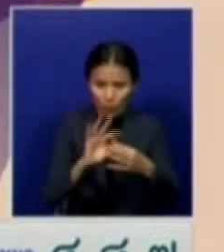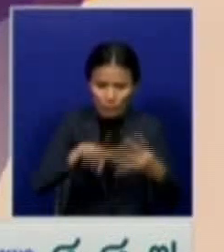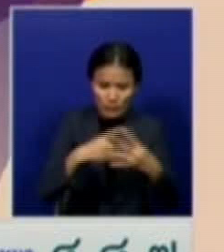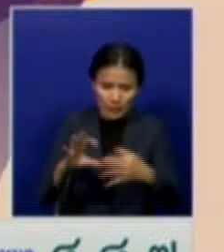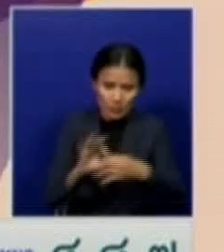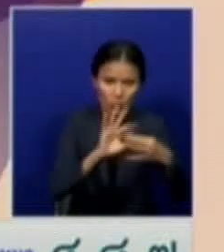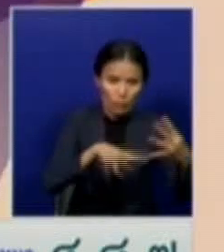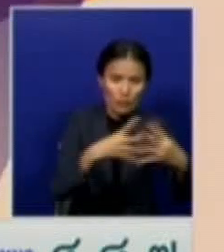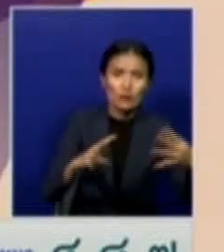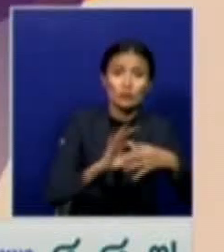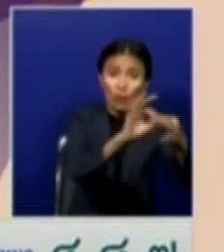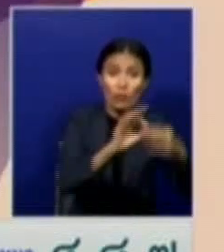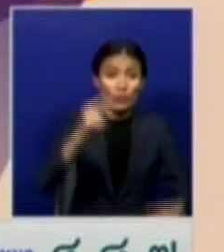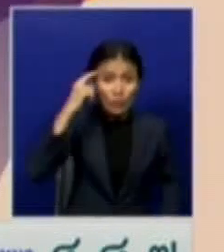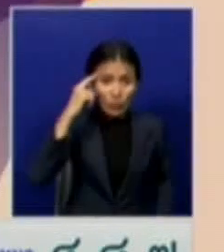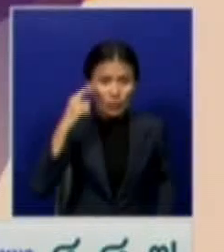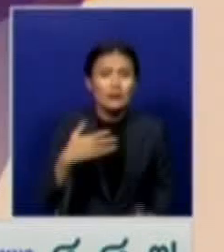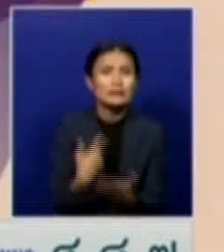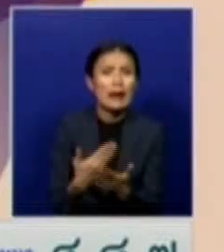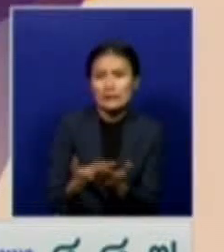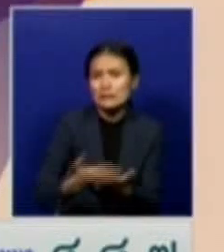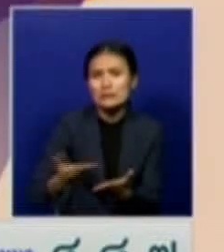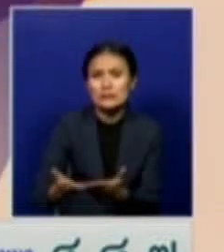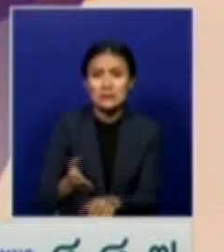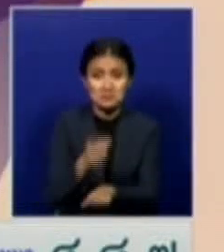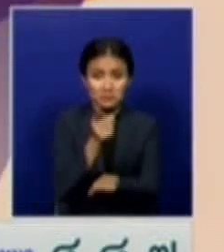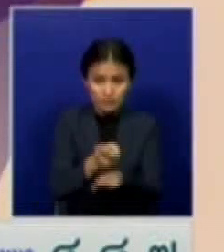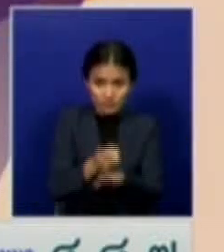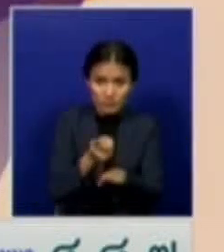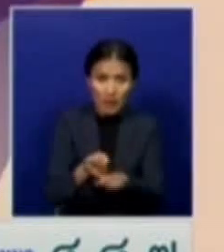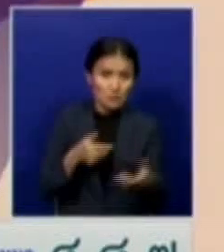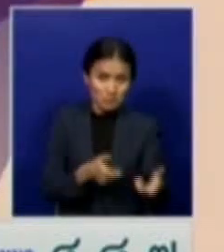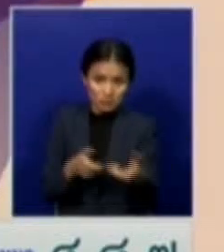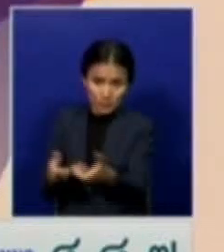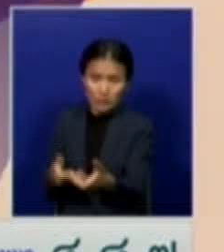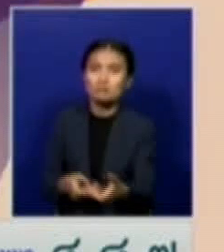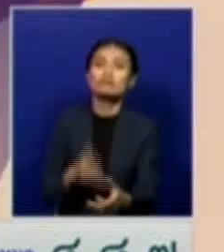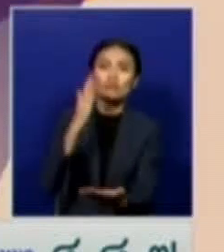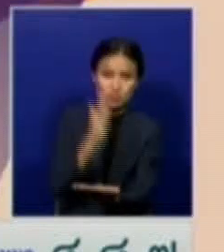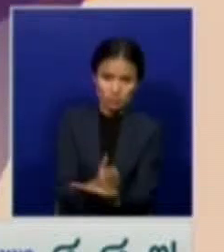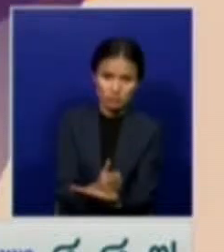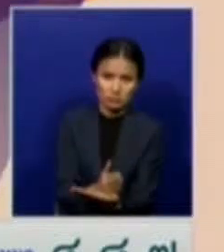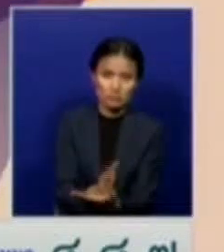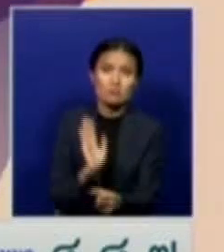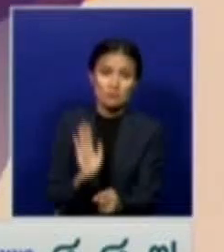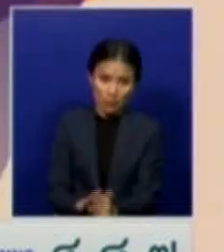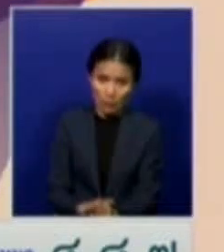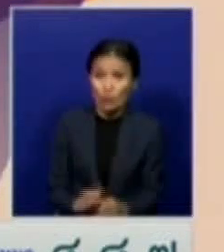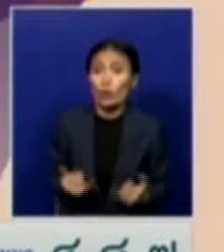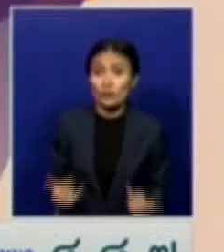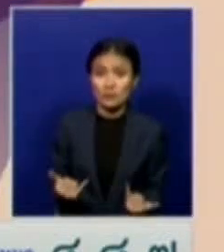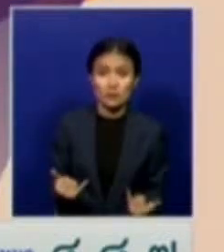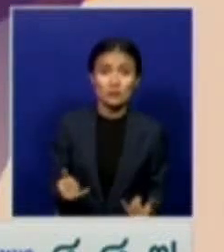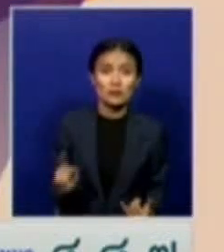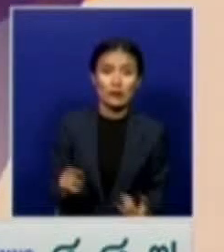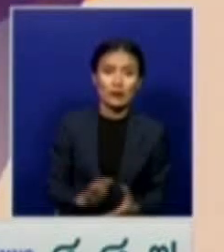ซื้อยุทธโภคโลกใบนี้โหยหา New Normal คือความปกติใหม่เลิกครับ